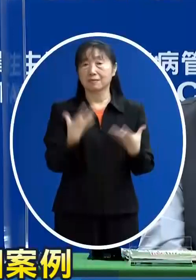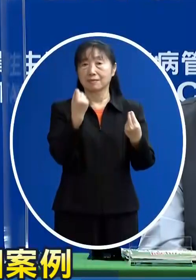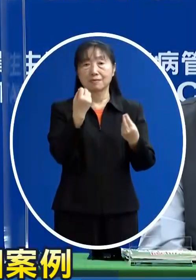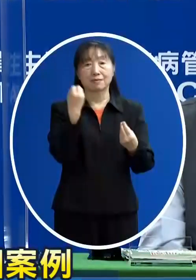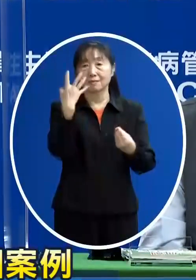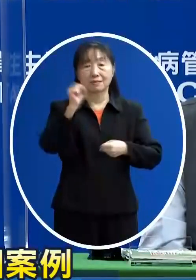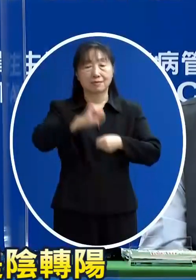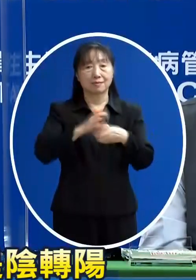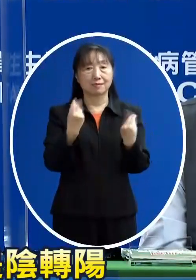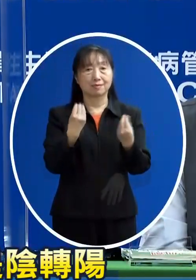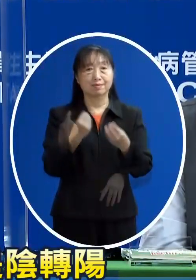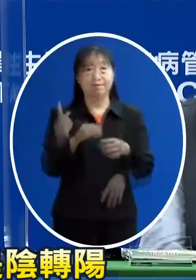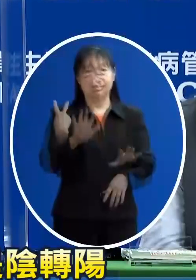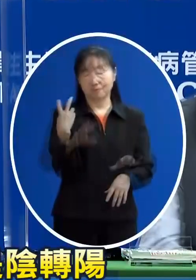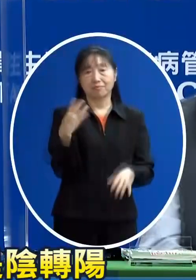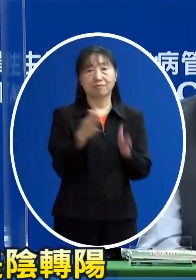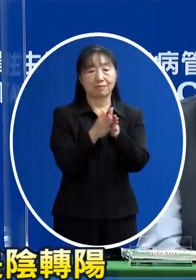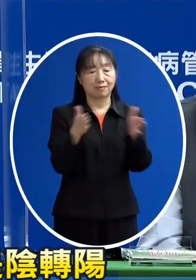让指挥中心私下透露，这象征已经是实质清零。情况很好哈，都是居隔哈，阴转阳的案例哈，都没有另外哈新的一个案例。